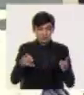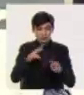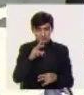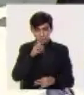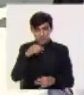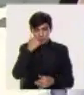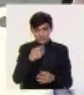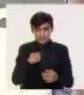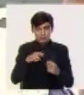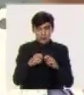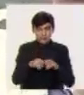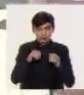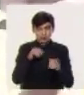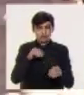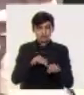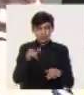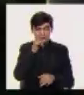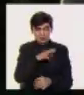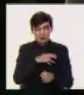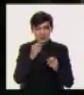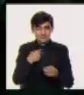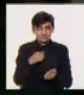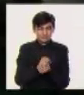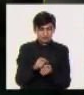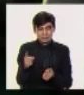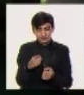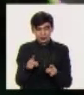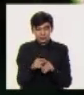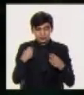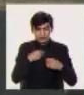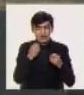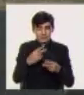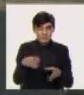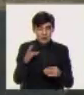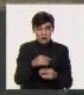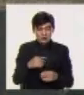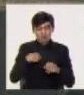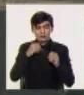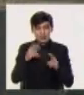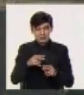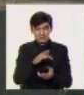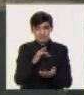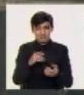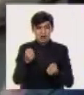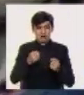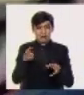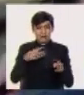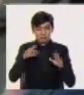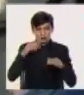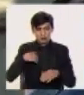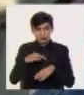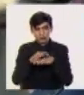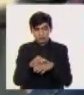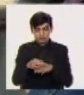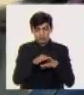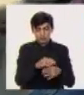бері су мәселесі шешілмей келе жатқанын айтады. Кір жууға су таппай, киім-кешектің бәрін көлік жуу орталығына тасыймыз дейді. Суды